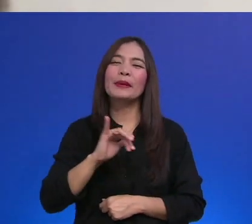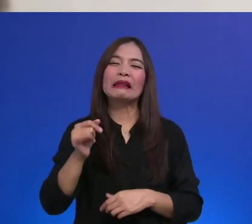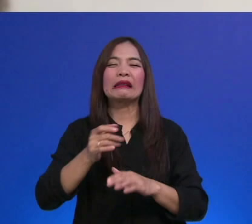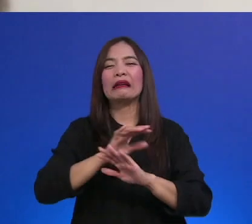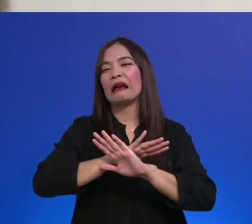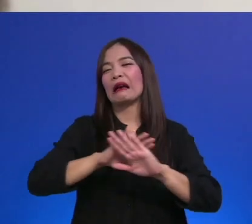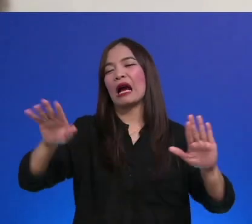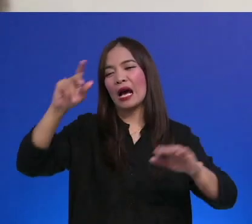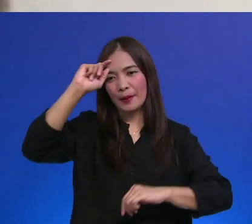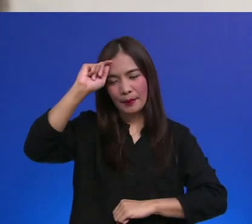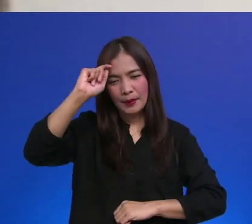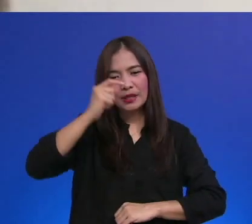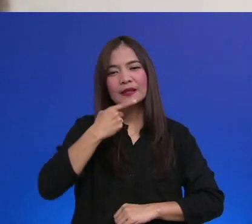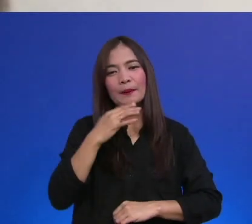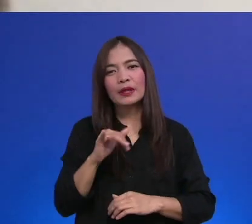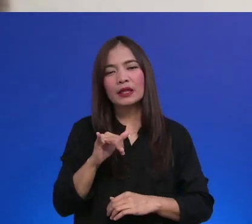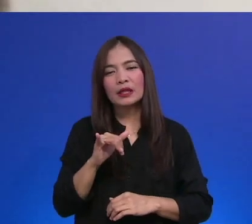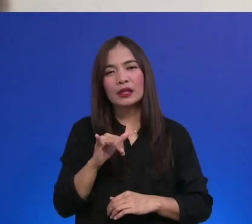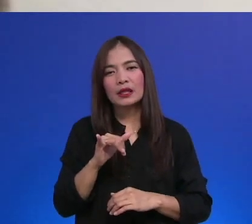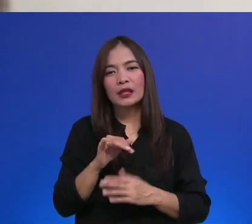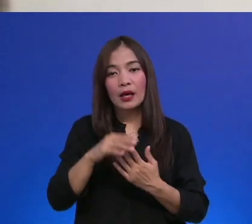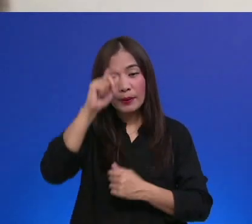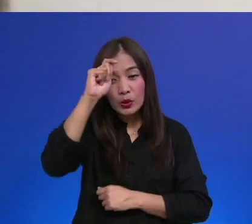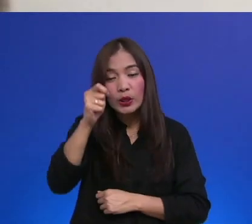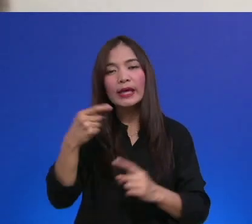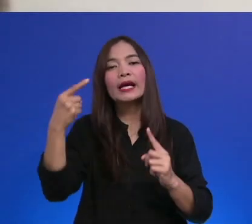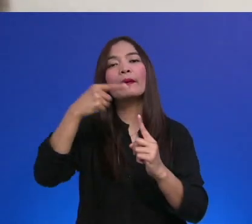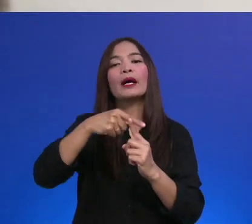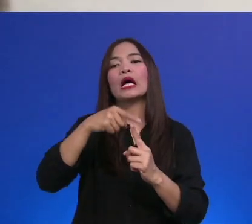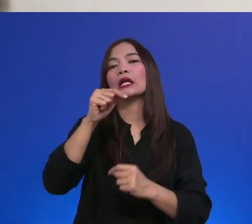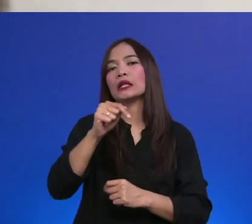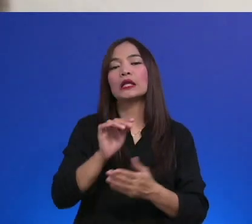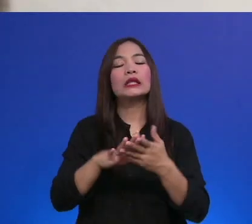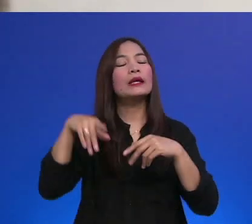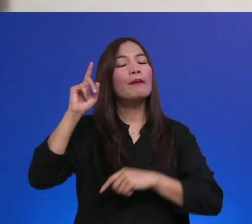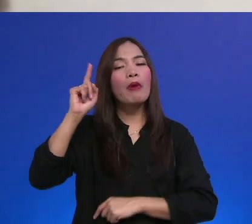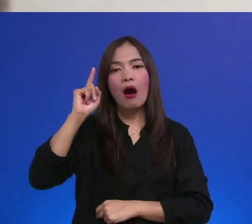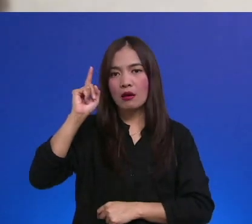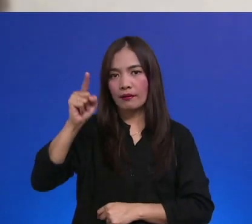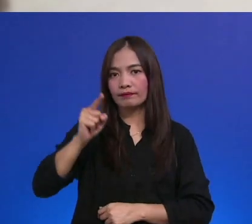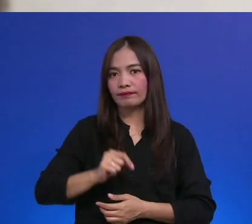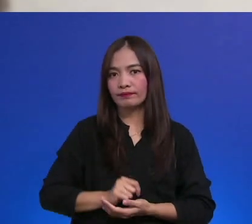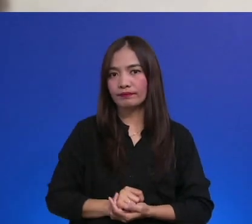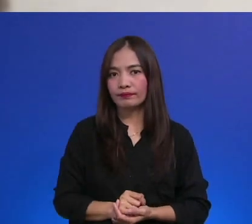memperdulikan dirinya bahaya sekali ini saudara bahaya sekali